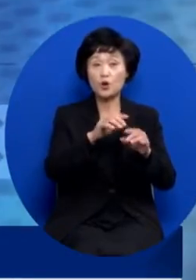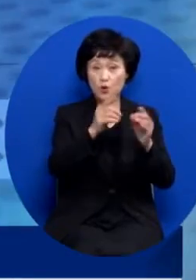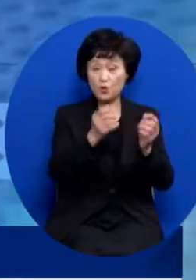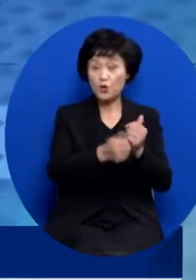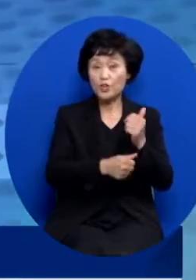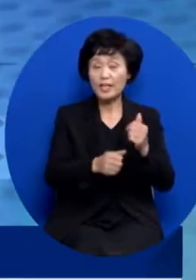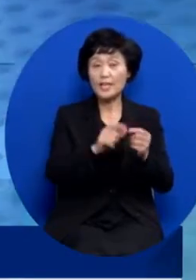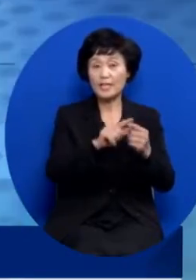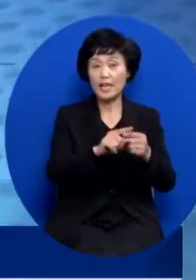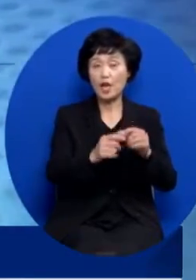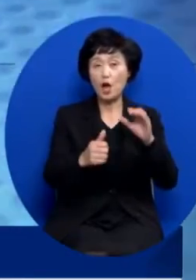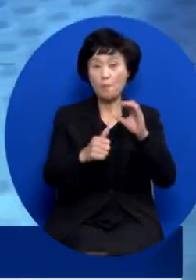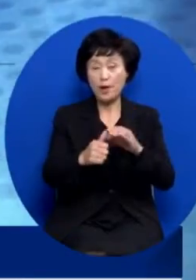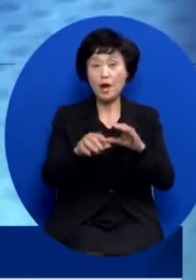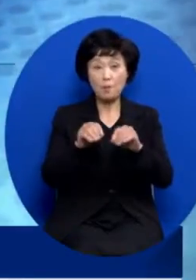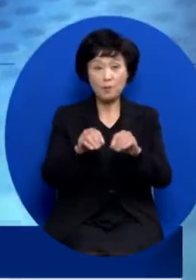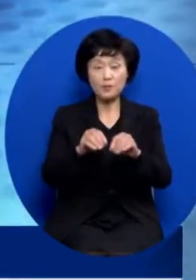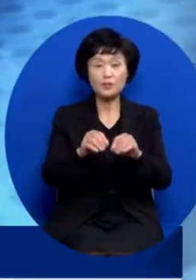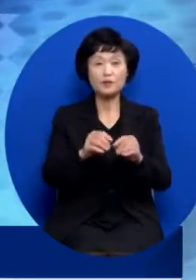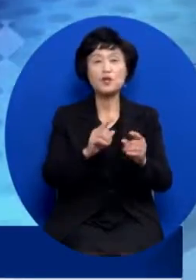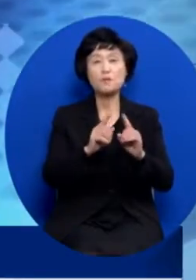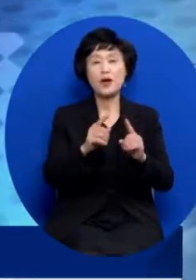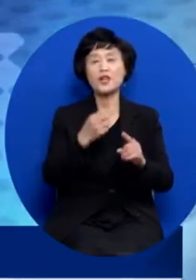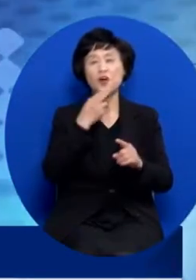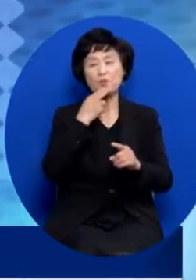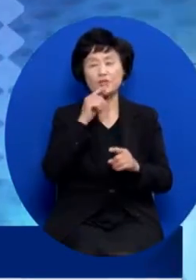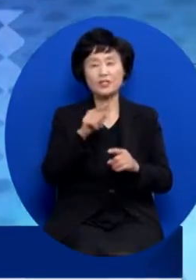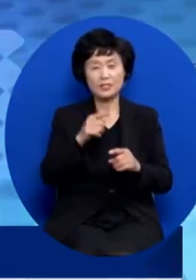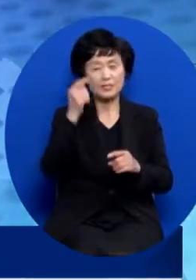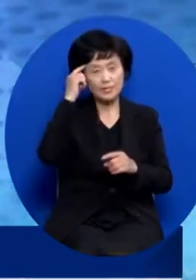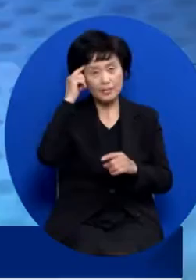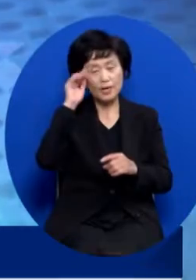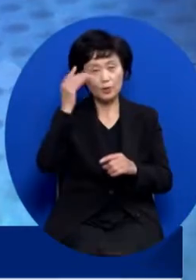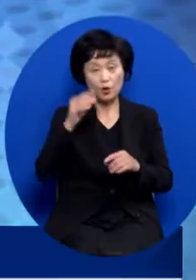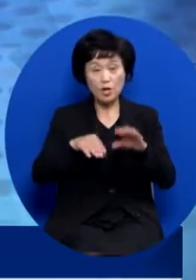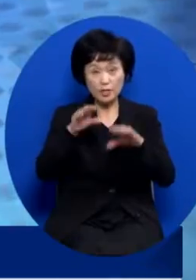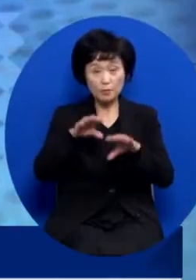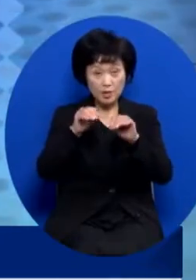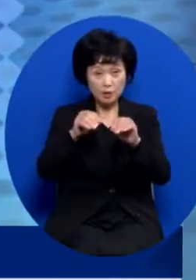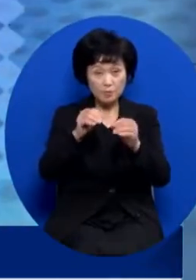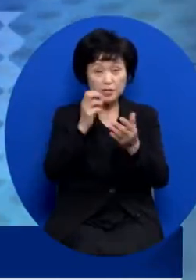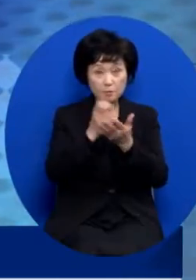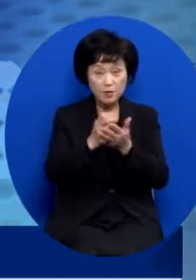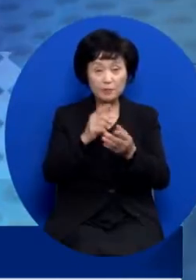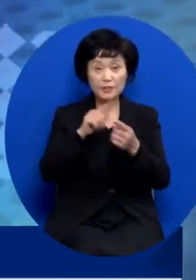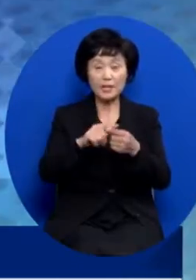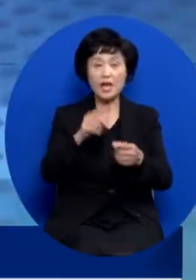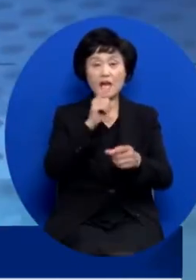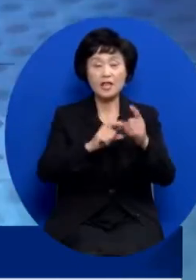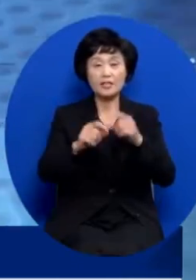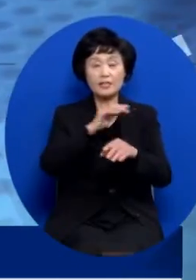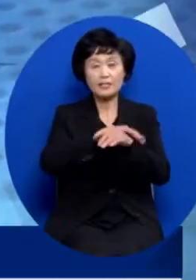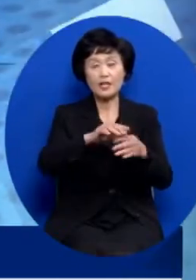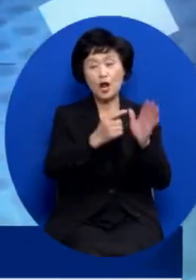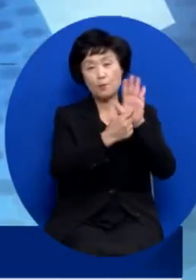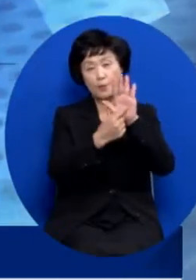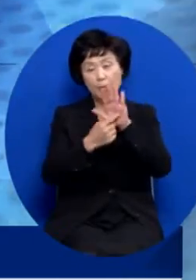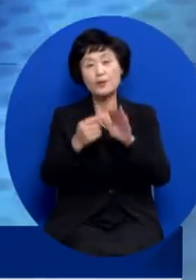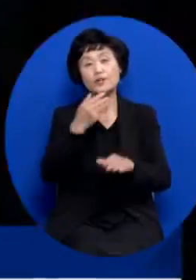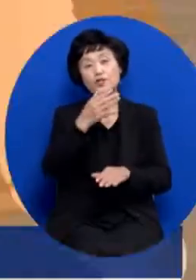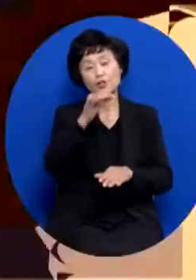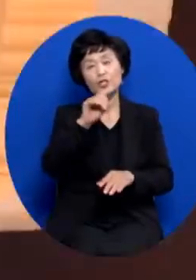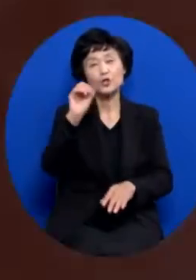보여지고요. 앞으로도 교회와 사회에 이 차별금지법의 문제점을 더 잘 알릴 수 있는 계기가 되는 판결이라고